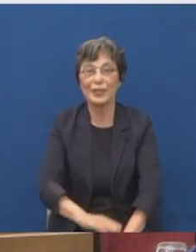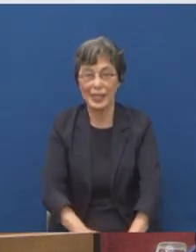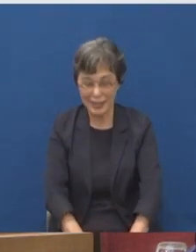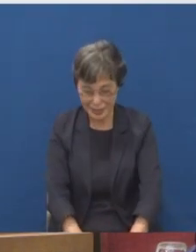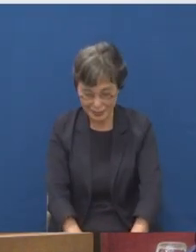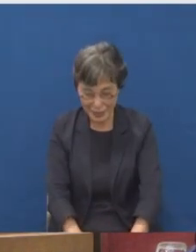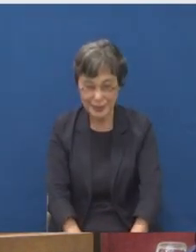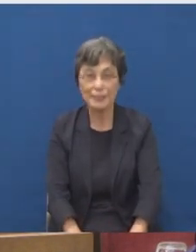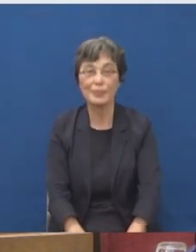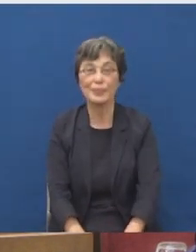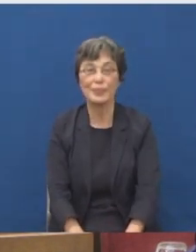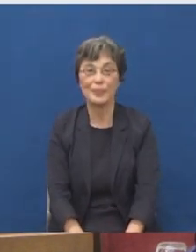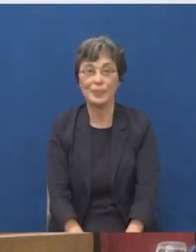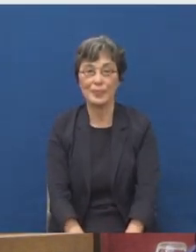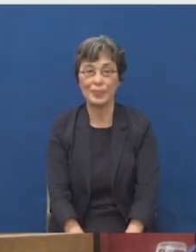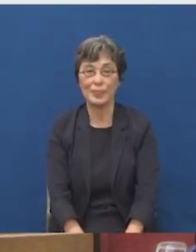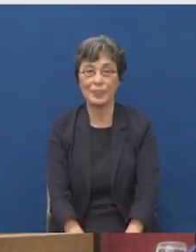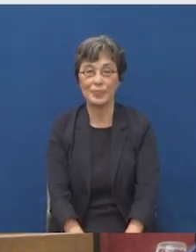申し上げます。